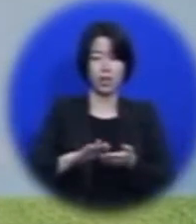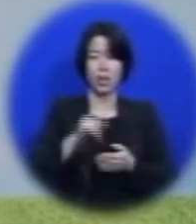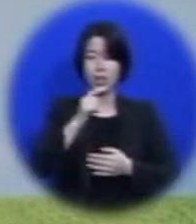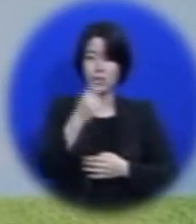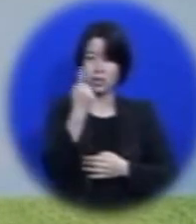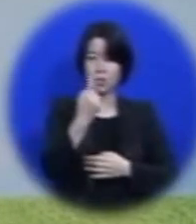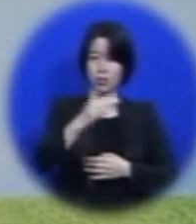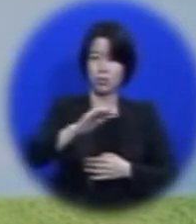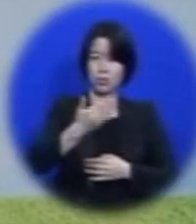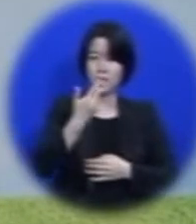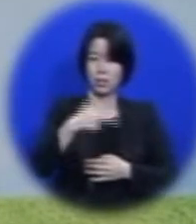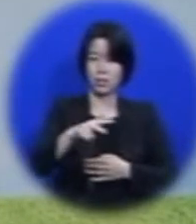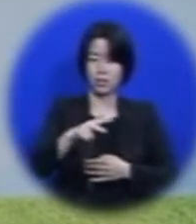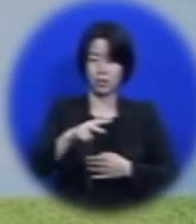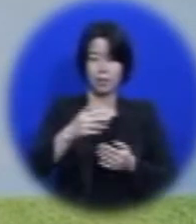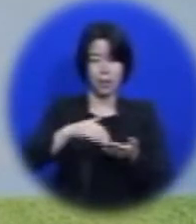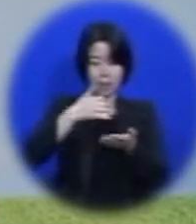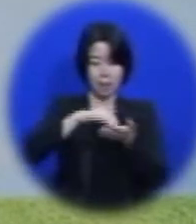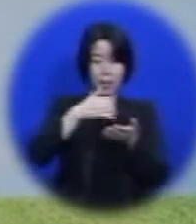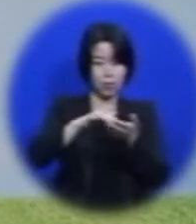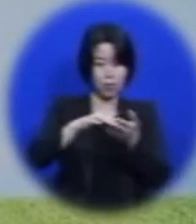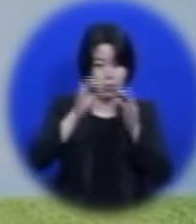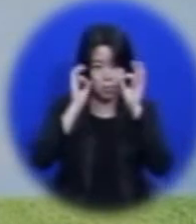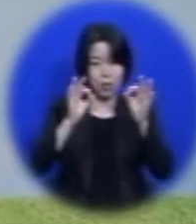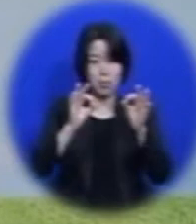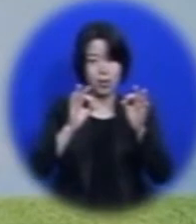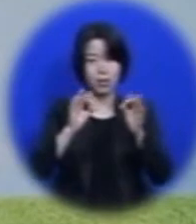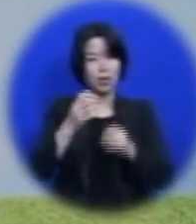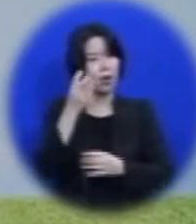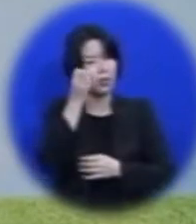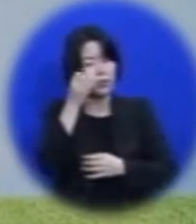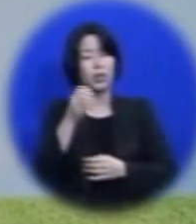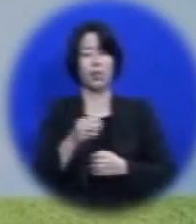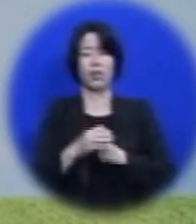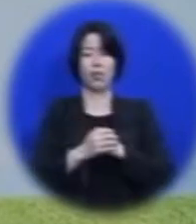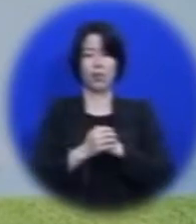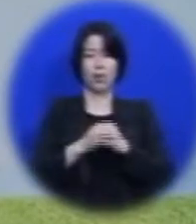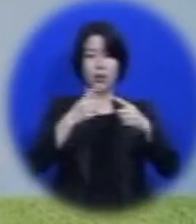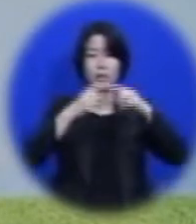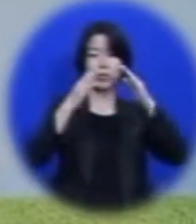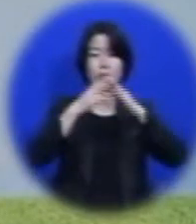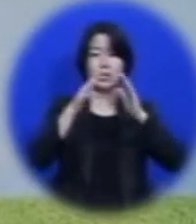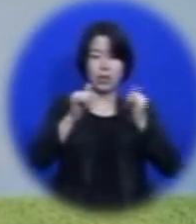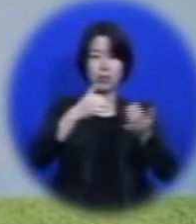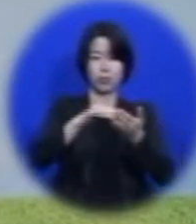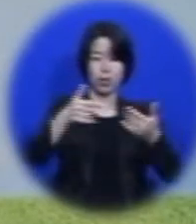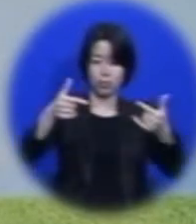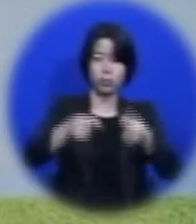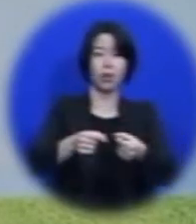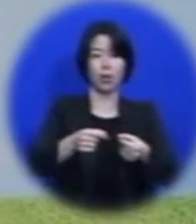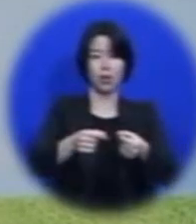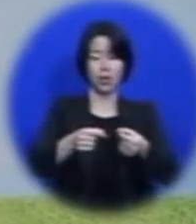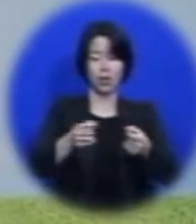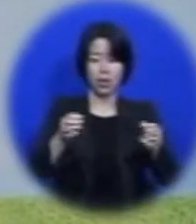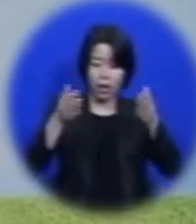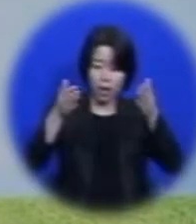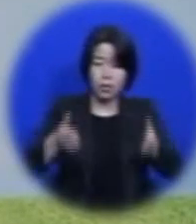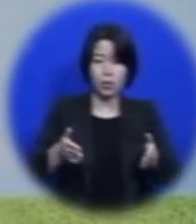그때 당시에 교세 통계를 보면 의외의 결과를 보게 됩니다. 교인 수가 더 줄어들었어요. 한동안 교인